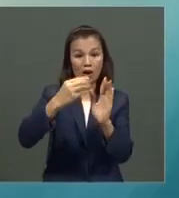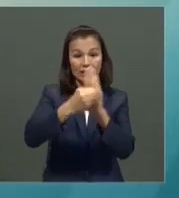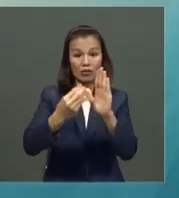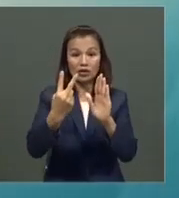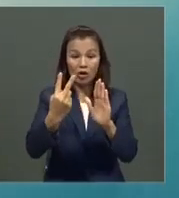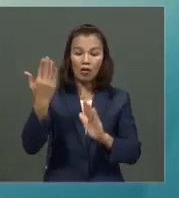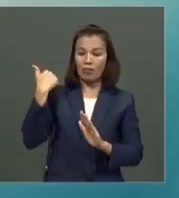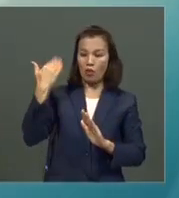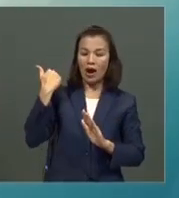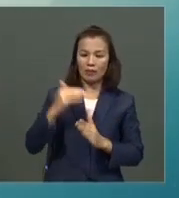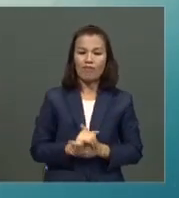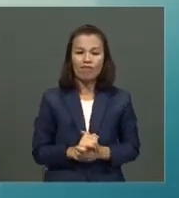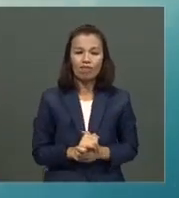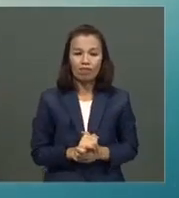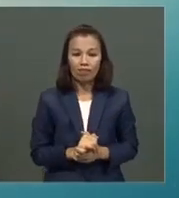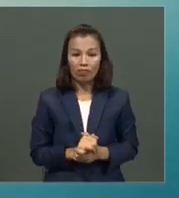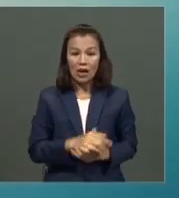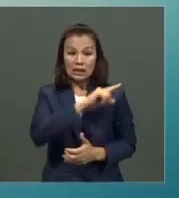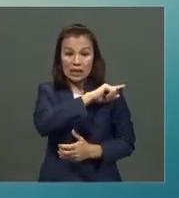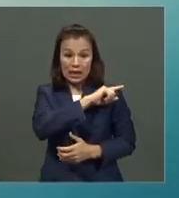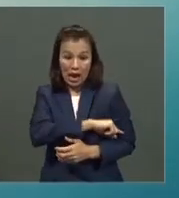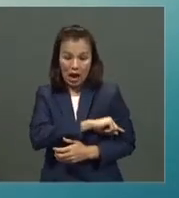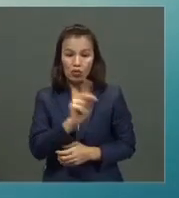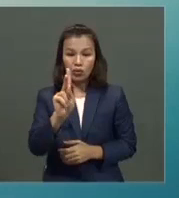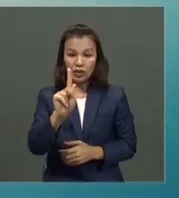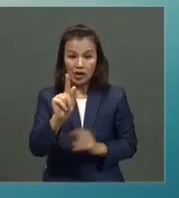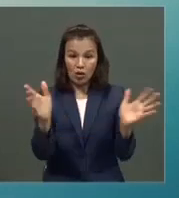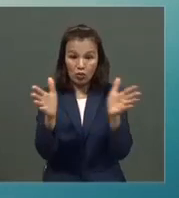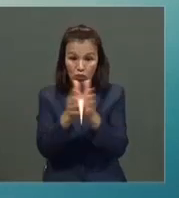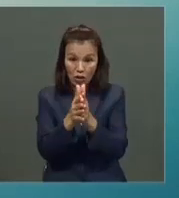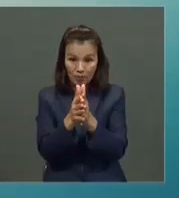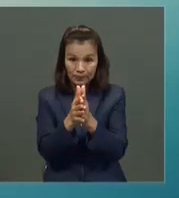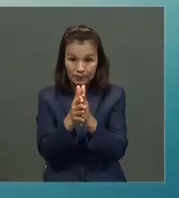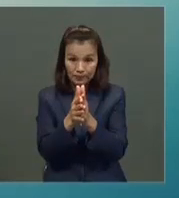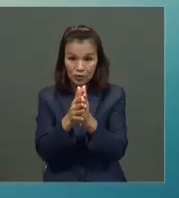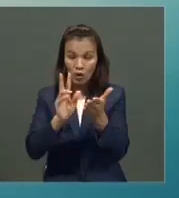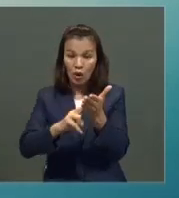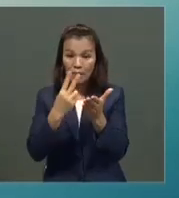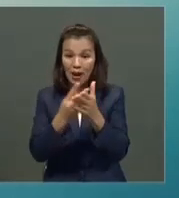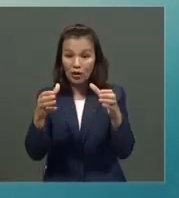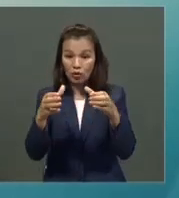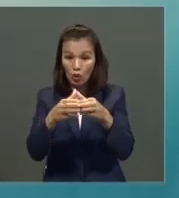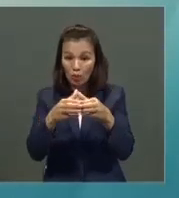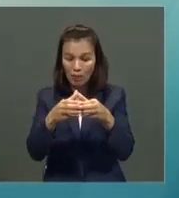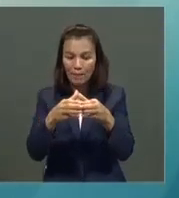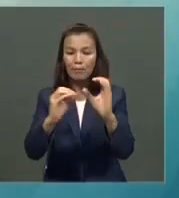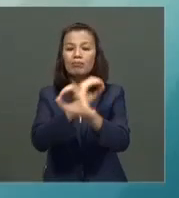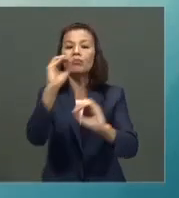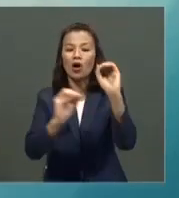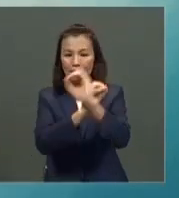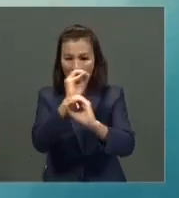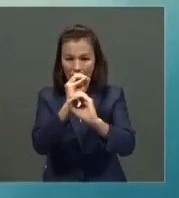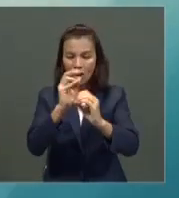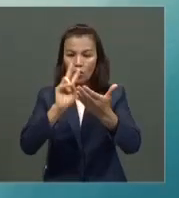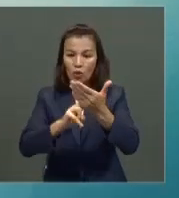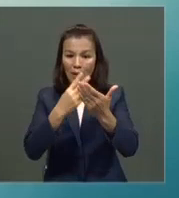ากเมื่อวานที่ผ่านมาถ้ารวมสีขาวกับสีเขียวเนี่ยแล้วเราเรียกว่ากลุ่มนี้เป็นกลุ่มเซฟโซนจะเห็นได้ว่ามีม